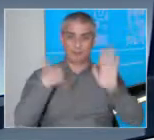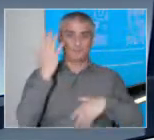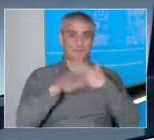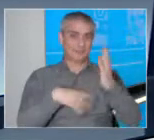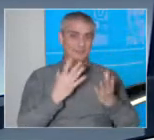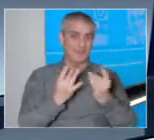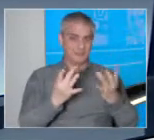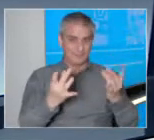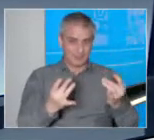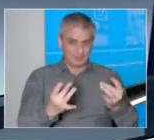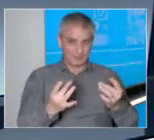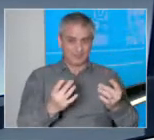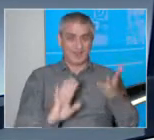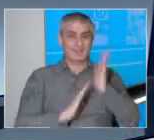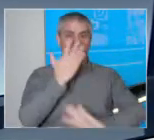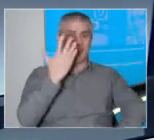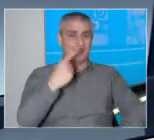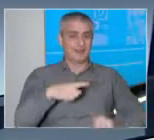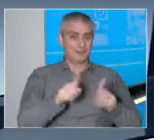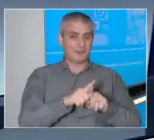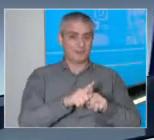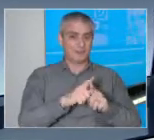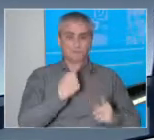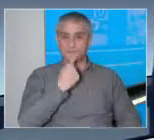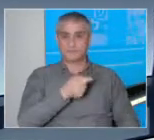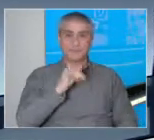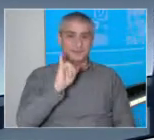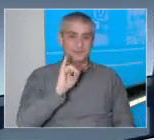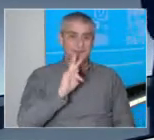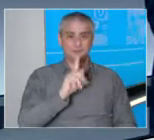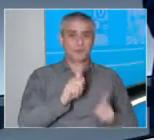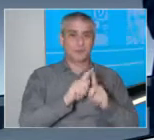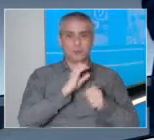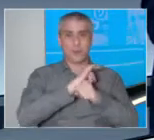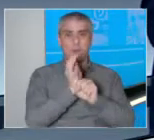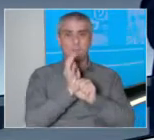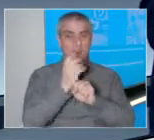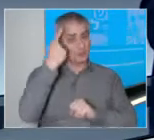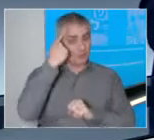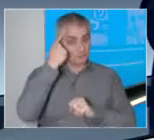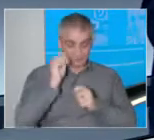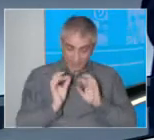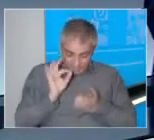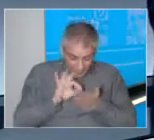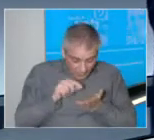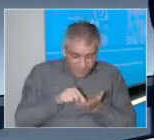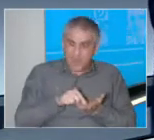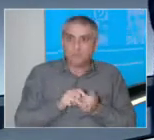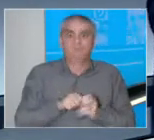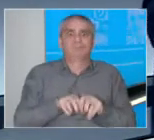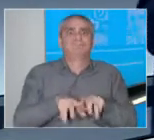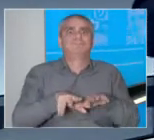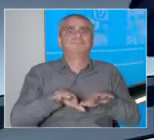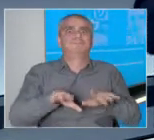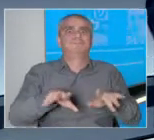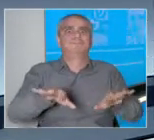הדבקה, כן. הדבקה, הדלקה. שמע, זה כמו, אמר פה יניר קודין, זה כמו האומיקרון. אתה חושב שזה אירוע נקודתי, ואז מתברר